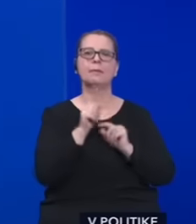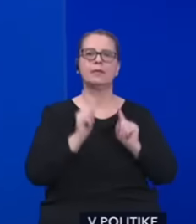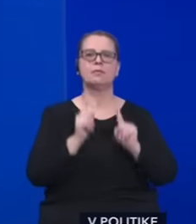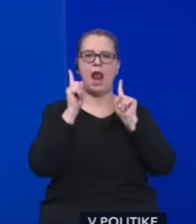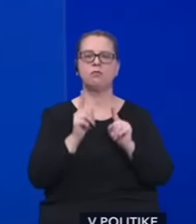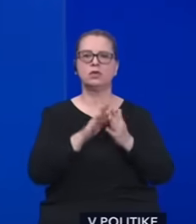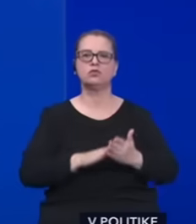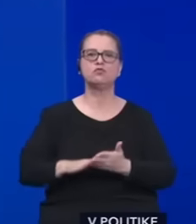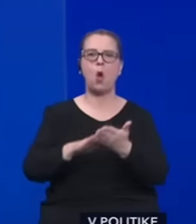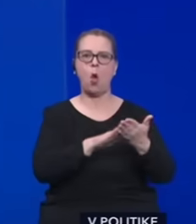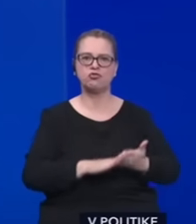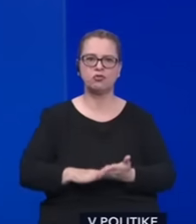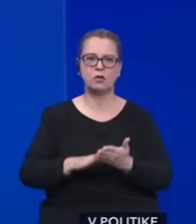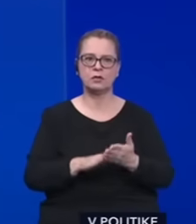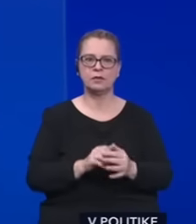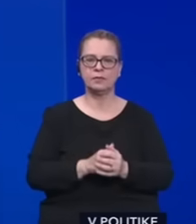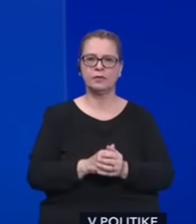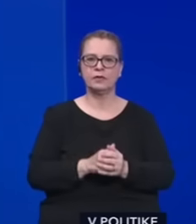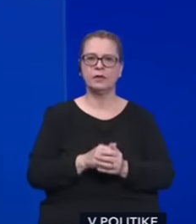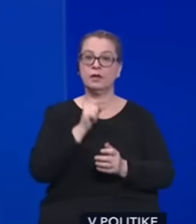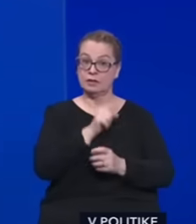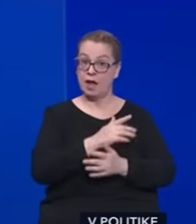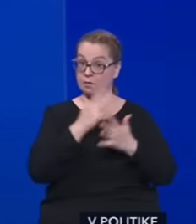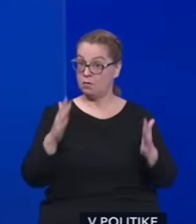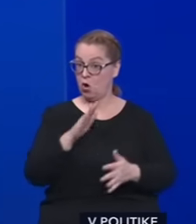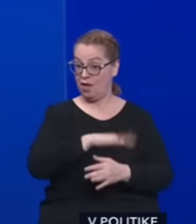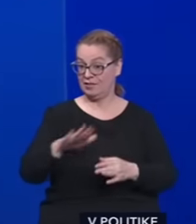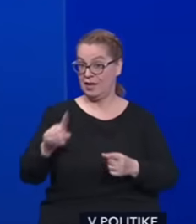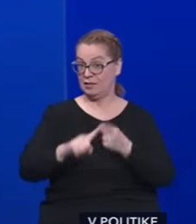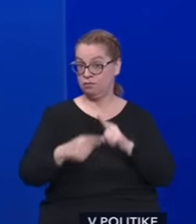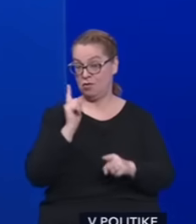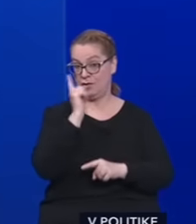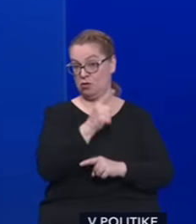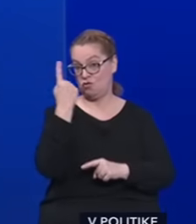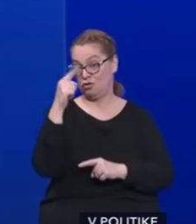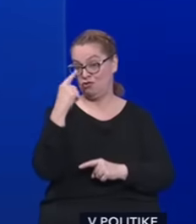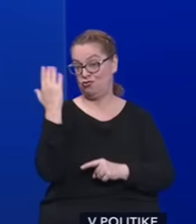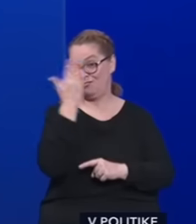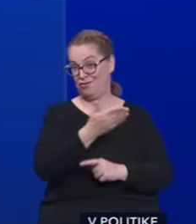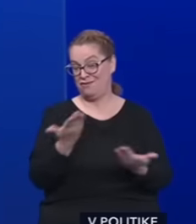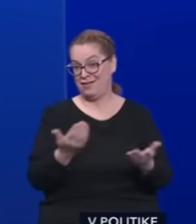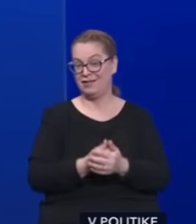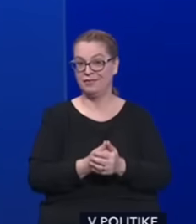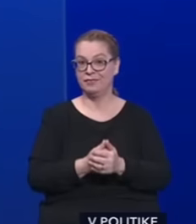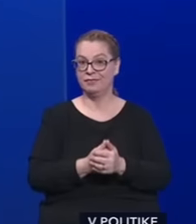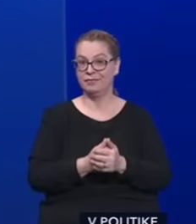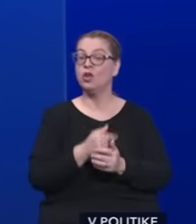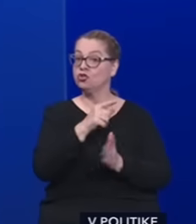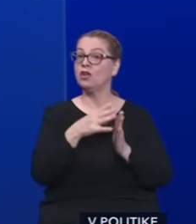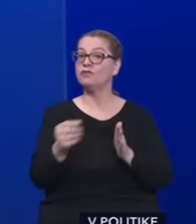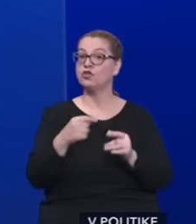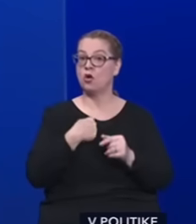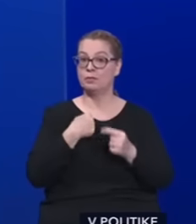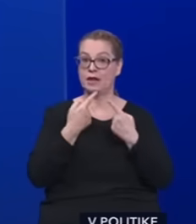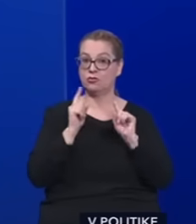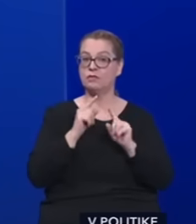mať tú spoločnosť, ten vzor. Tam chodia mnohé deti politikov študovať, treba dopovedať. Ten vzor, ktorý by sme mali mať aj tu na Slovensku. A preto my sa na